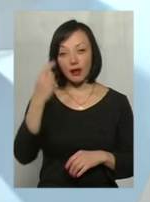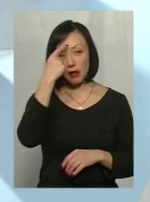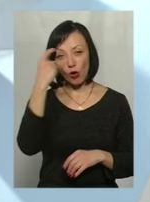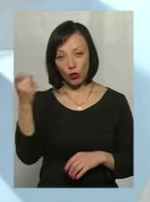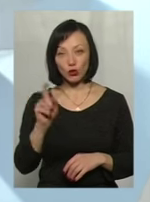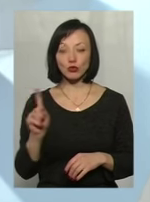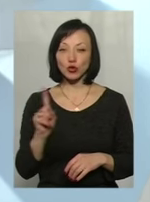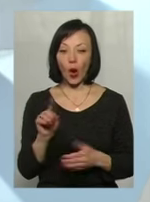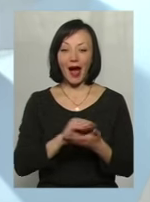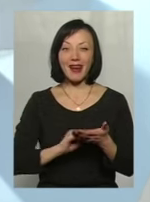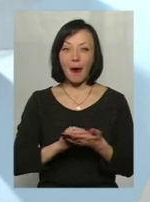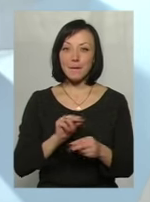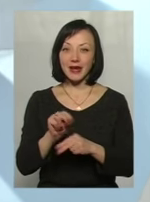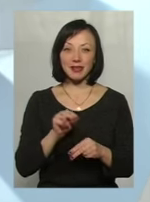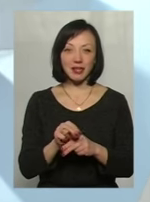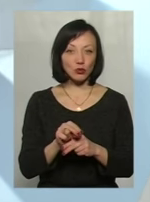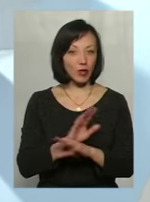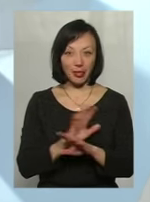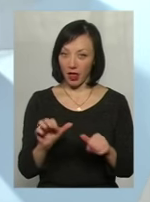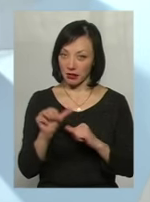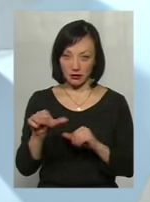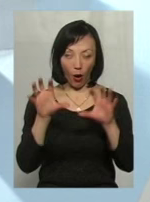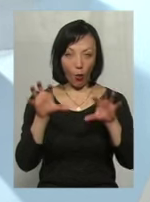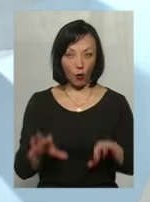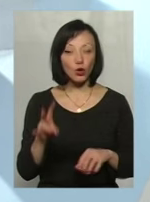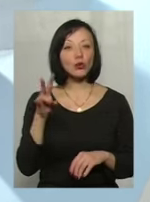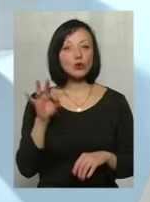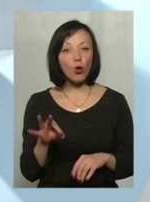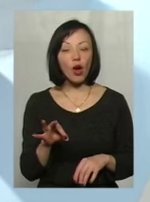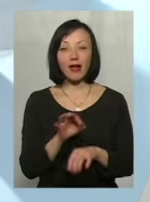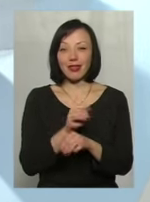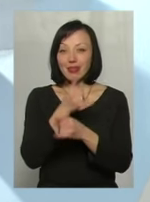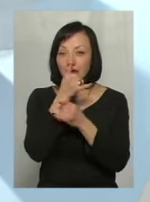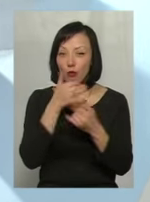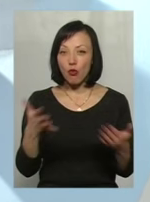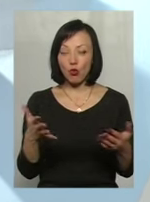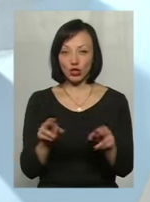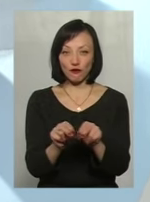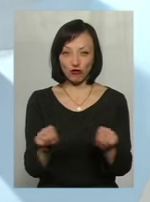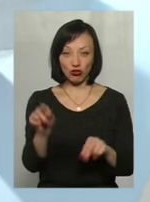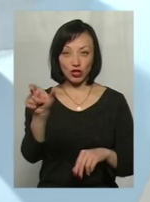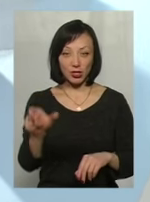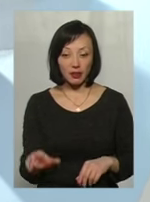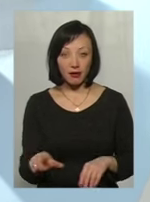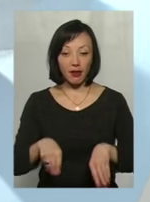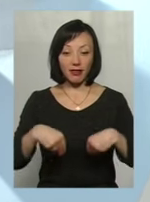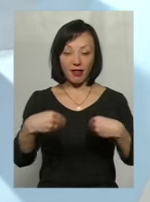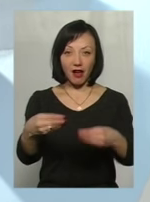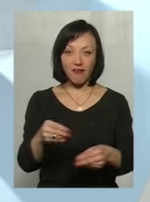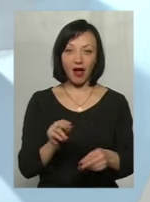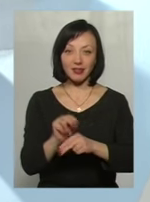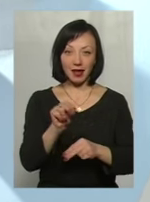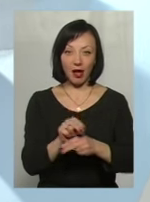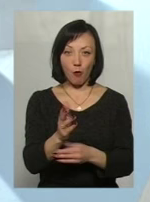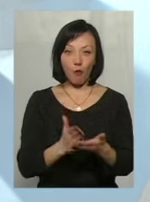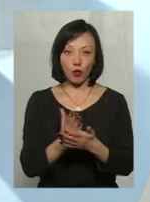що репетиторство не є поза законом, але не може вчитель надавати репетиторські послуги